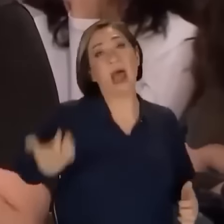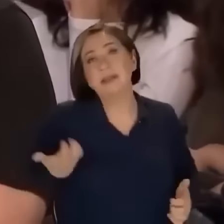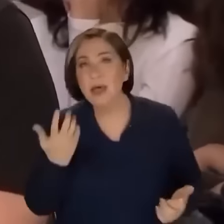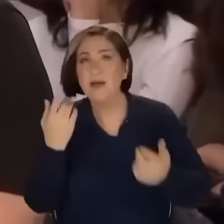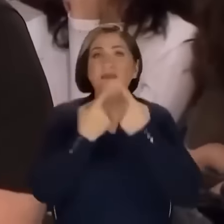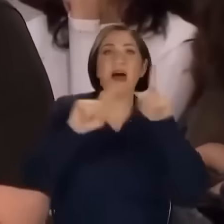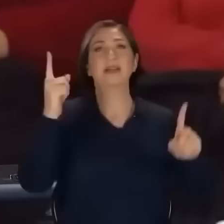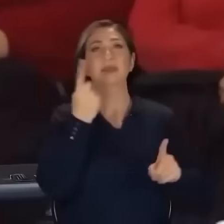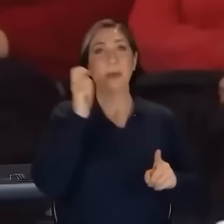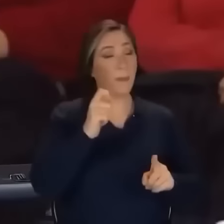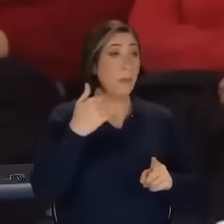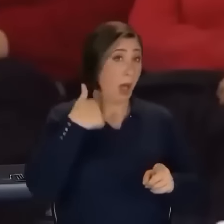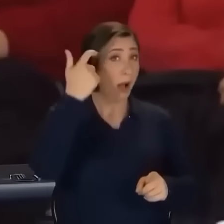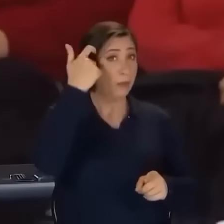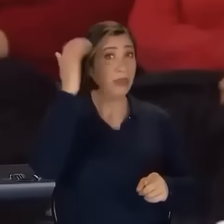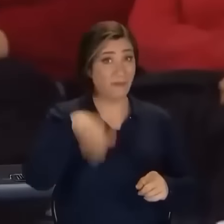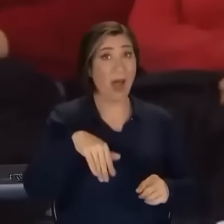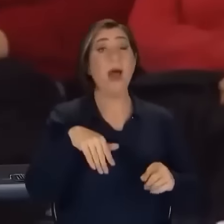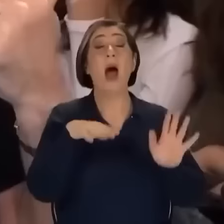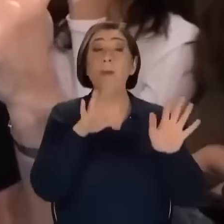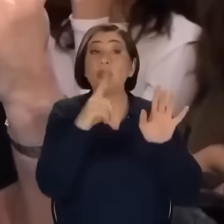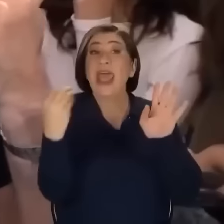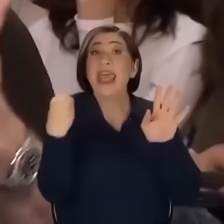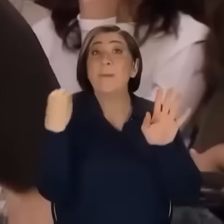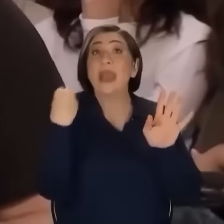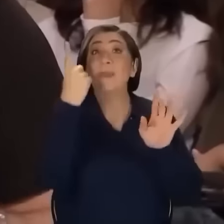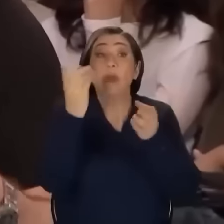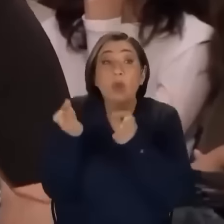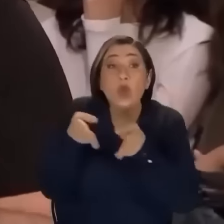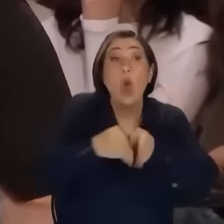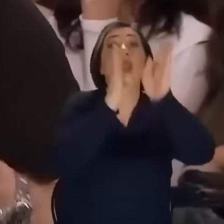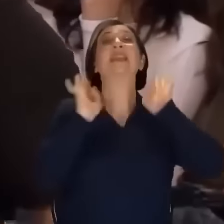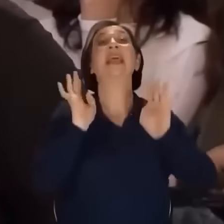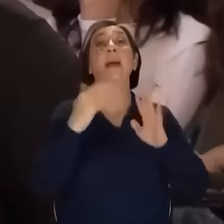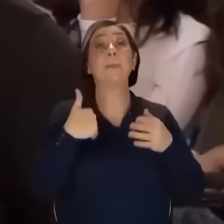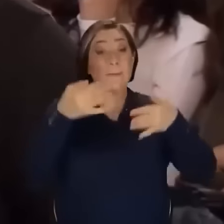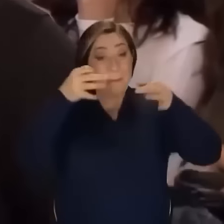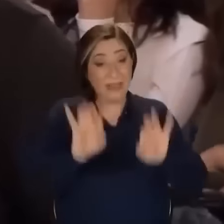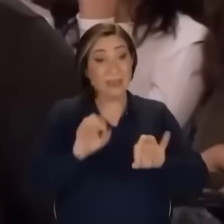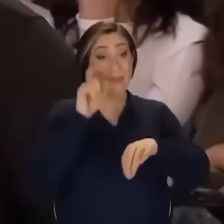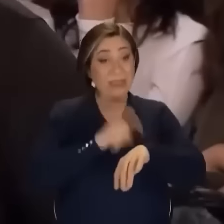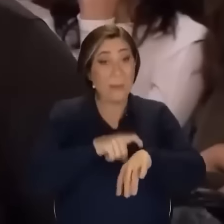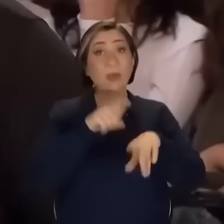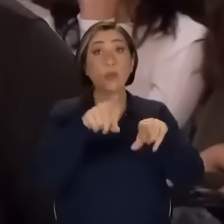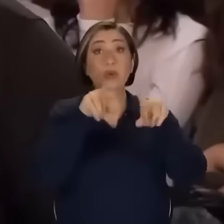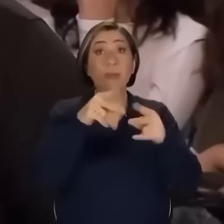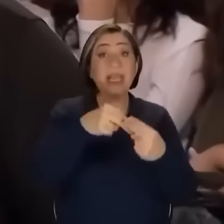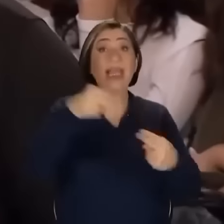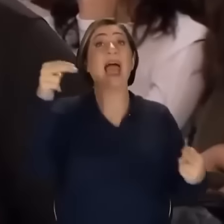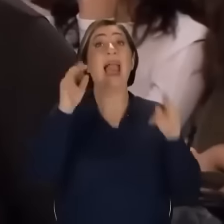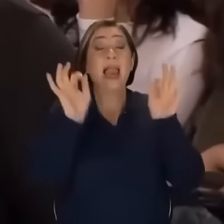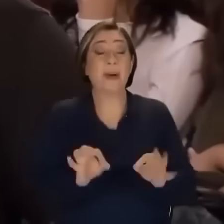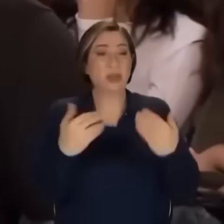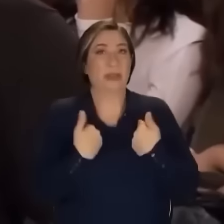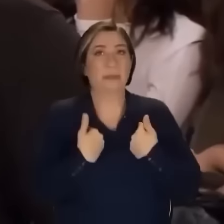yapabilirim vaki var aklımda ama bu da yepyeni bir Dönemeç değil diyorum Ya ben Başladığım zaman da bu tonda öykülerle